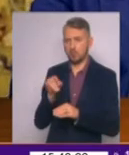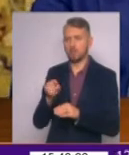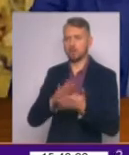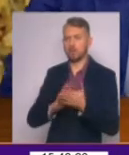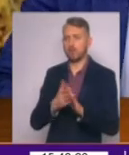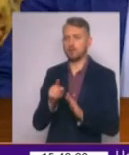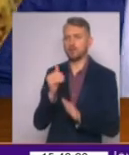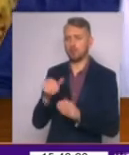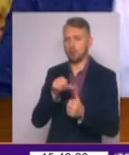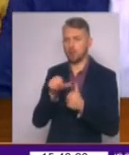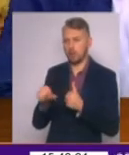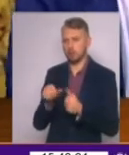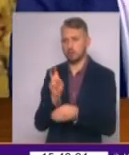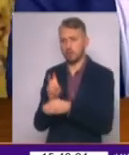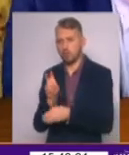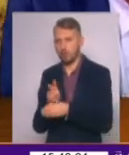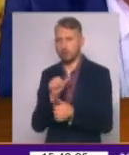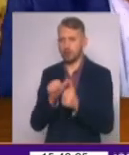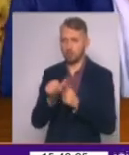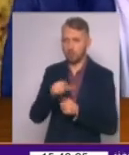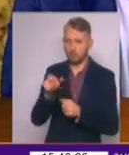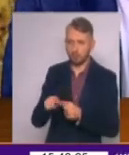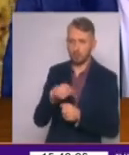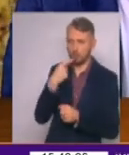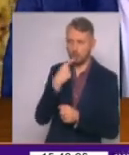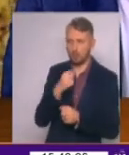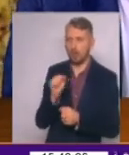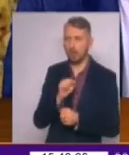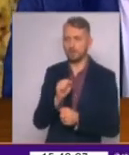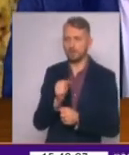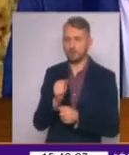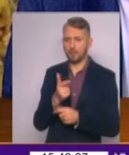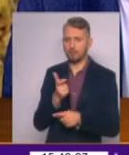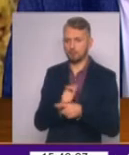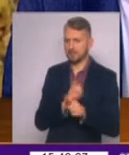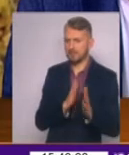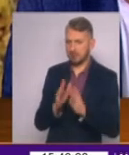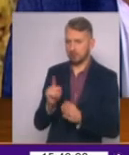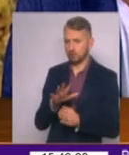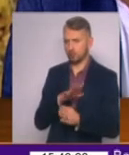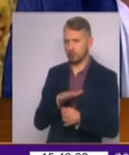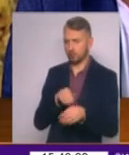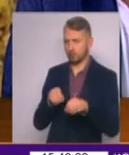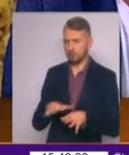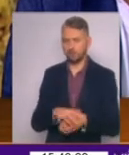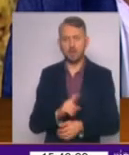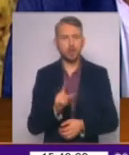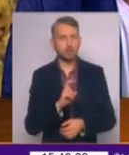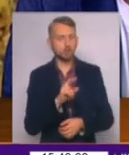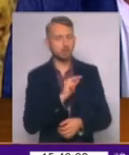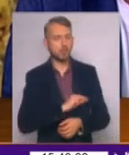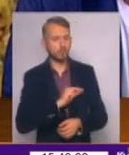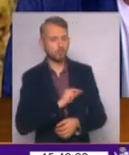які окремо приходять окремі заявники і говорять, а більш-менш системно? Для того, щоб